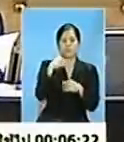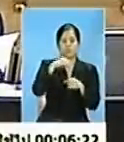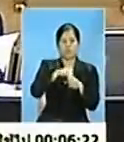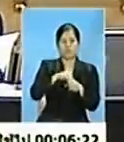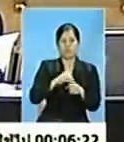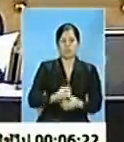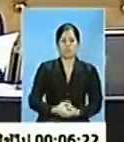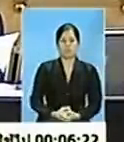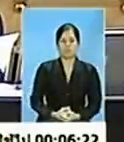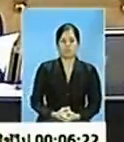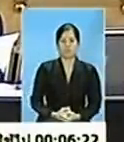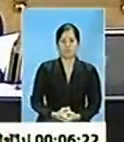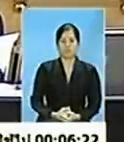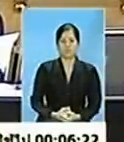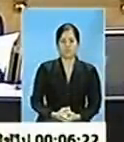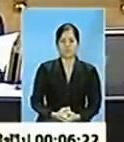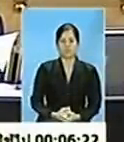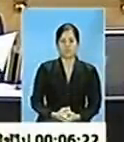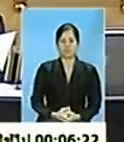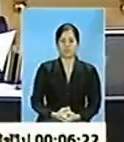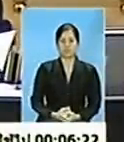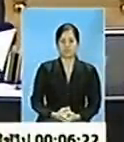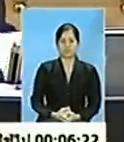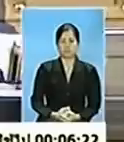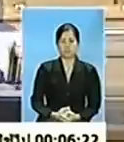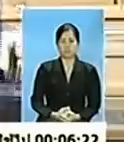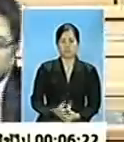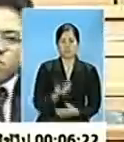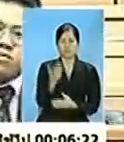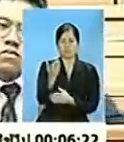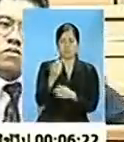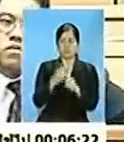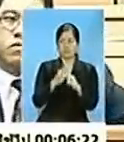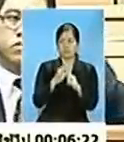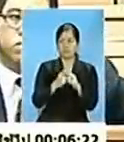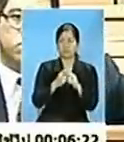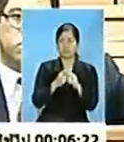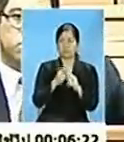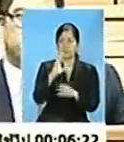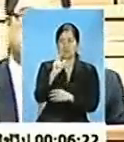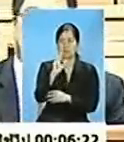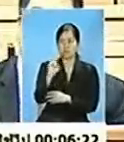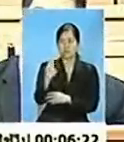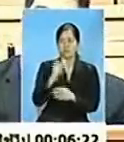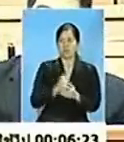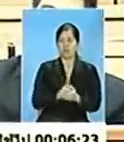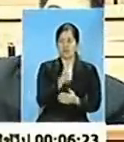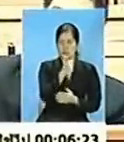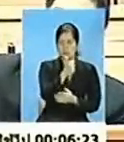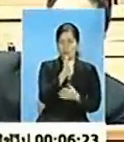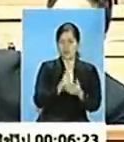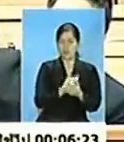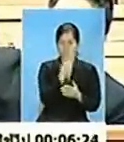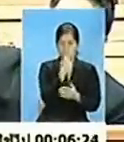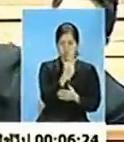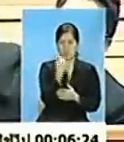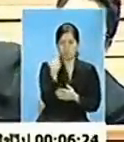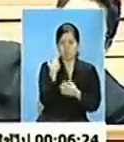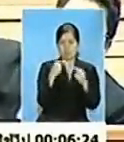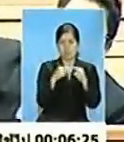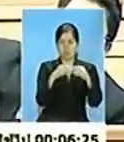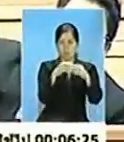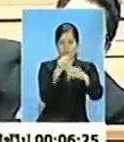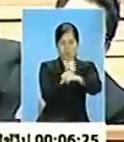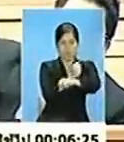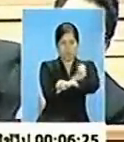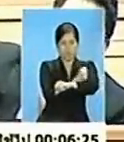เชิญท่านชูวิทย์ครับคำถามที่สอง ครับดีครับเมื่อท่านพูดอย่างนี้เดี๋ยวได้รู้กันว่าแรงงานเ